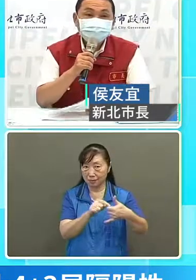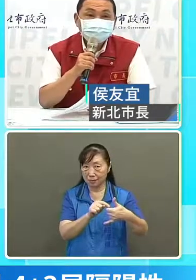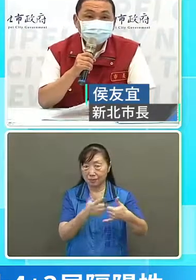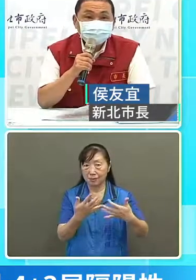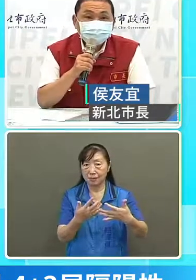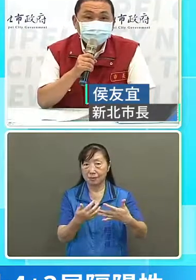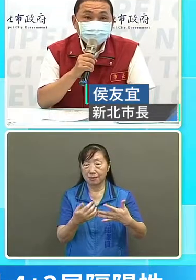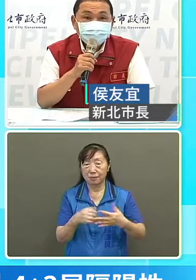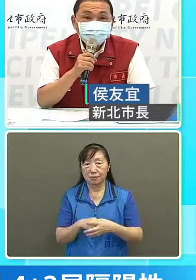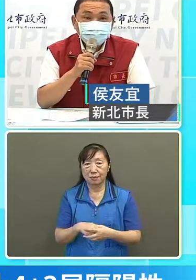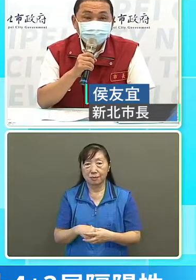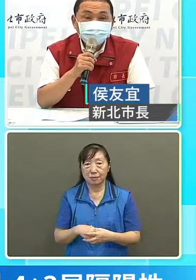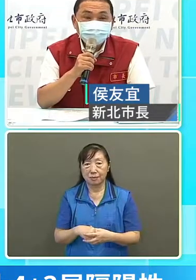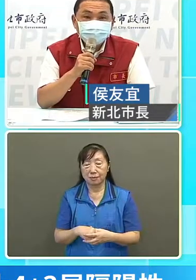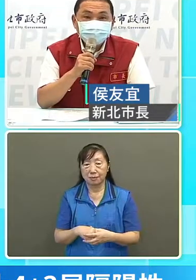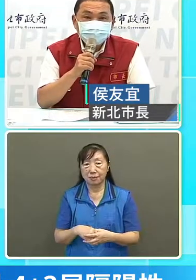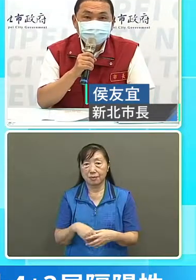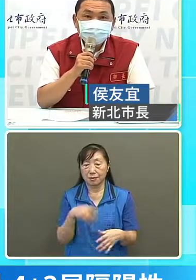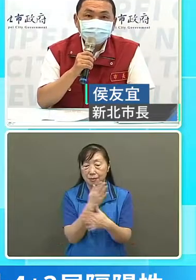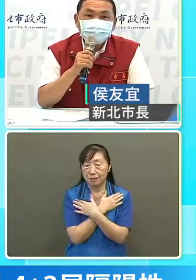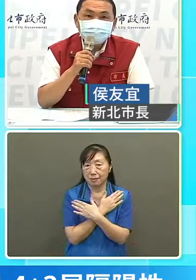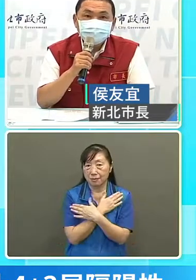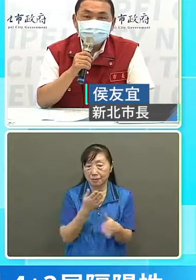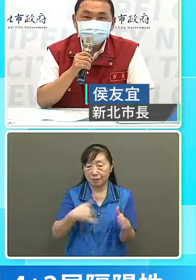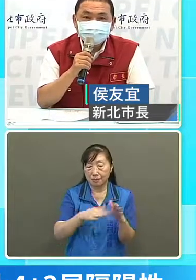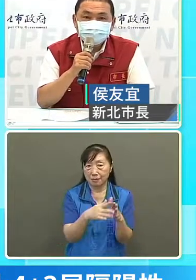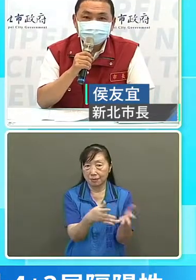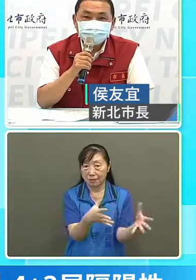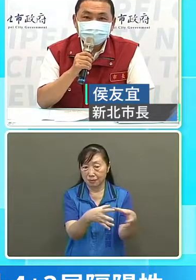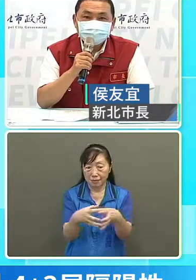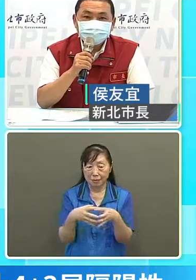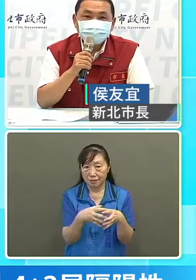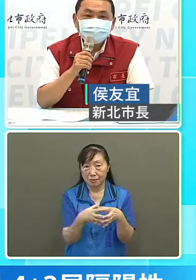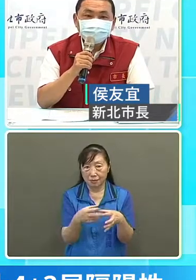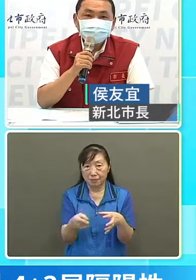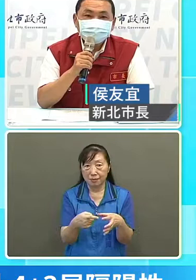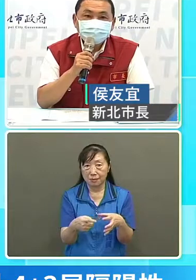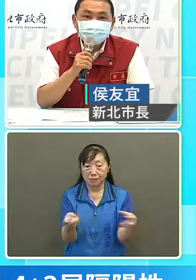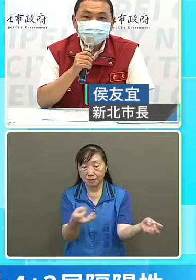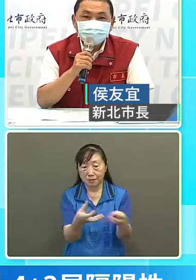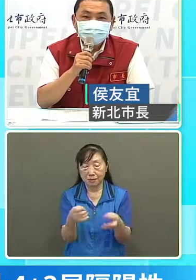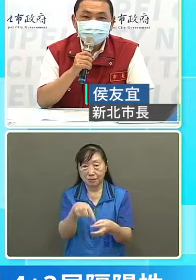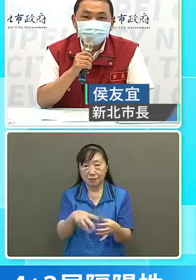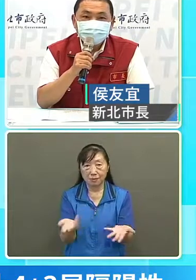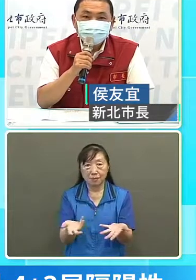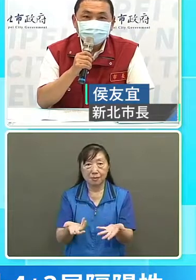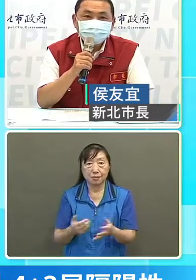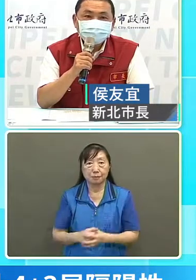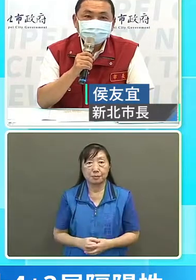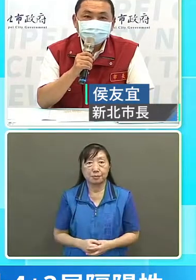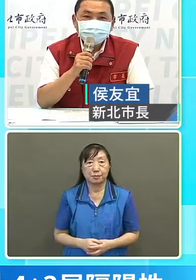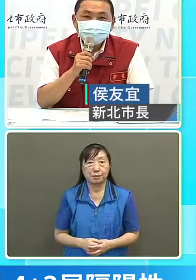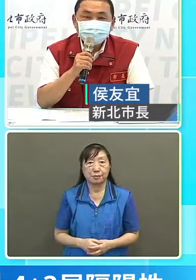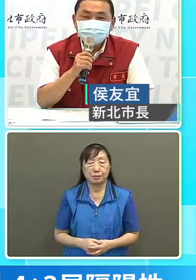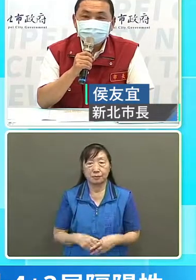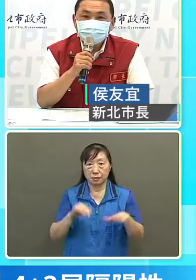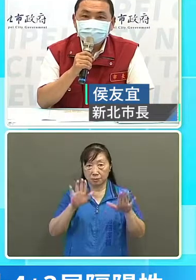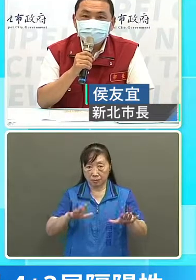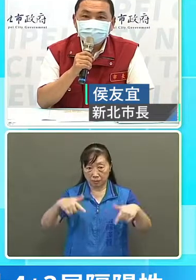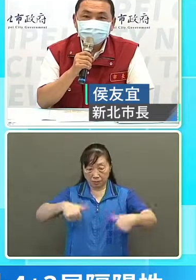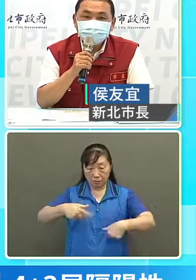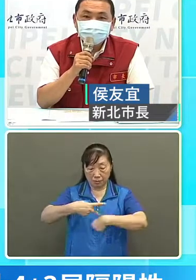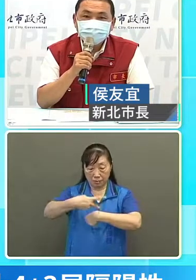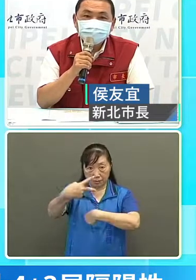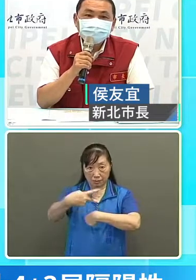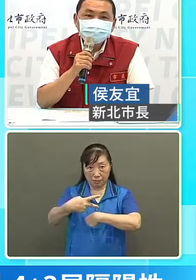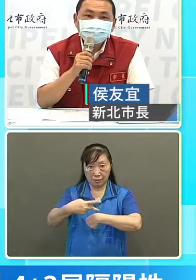们幼儿园群聚的整体事件。今天下午